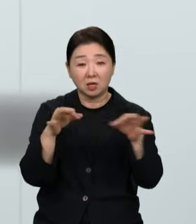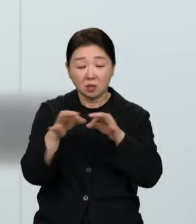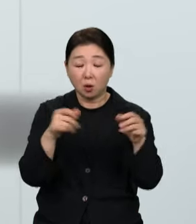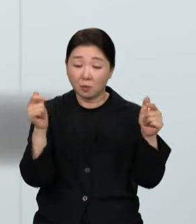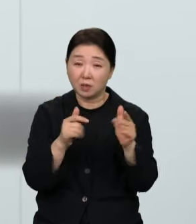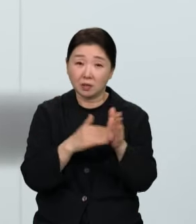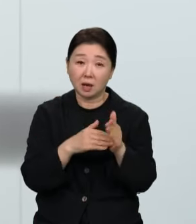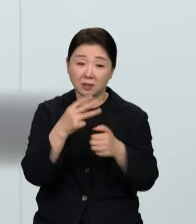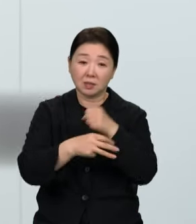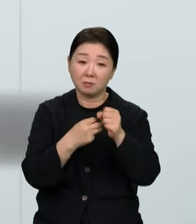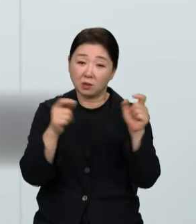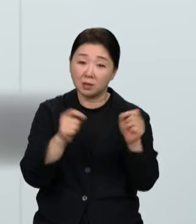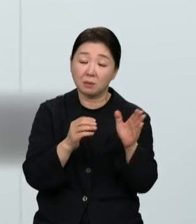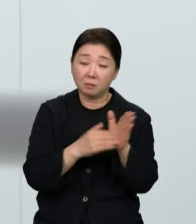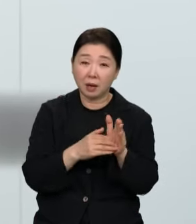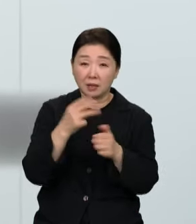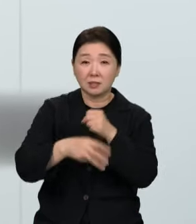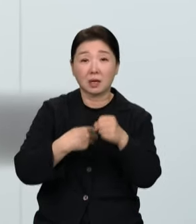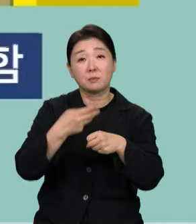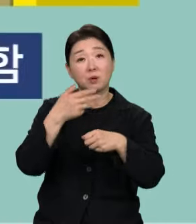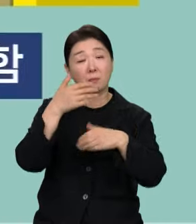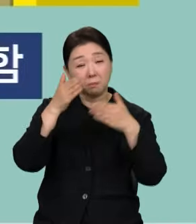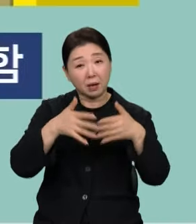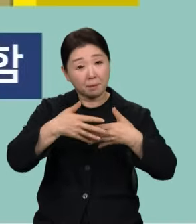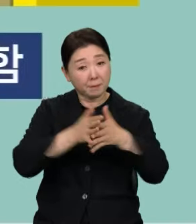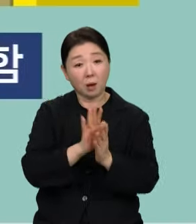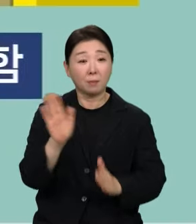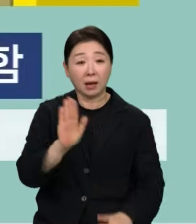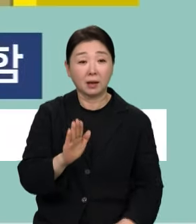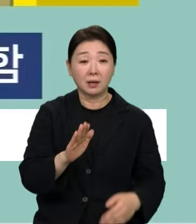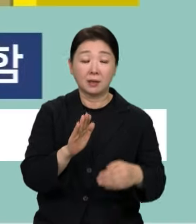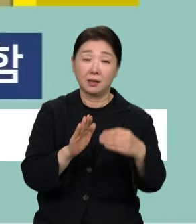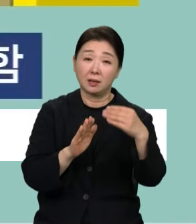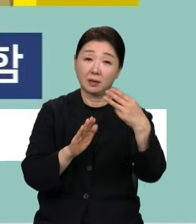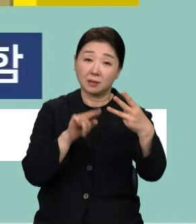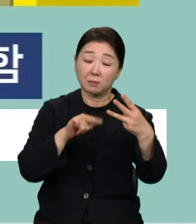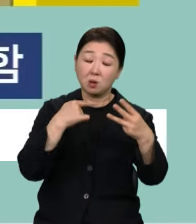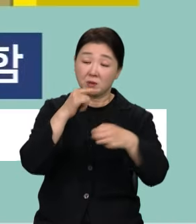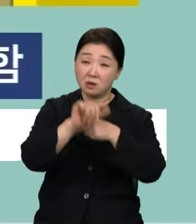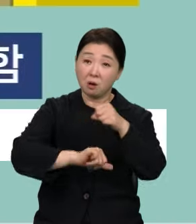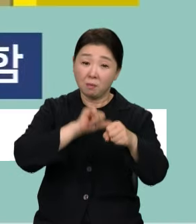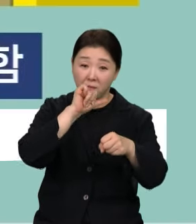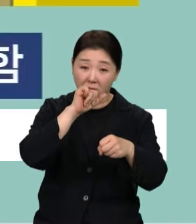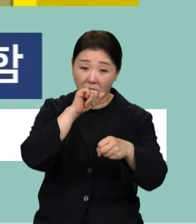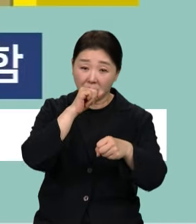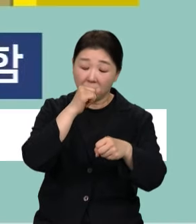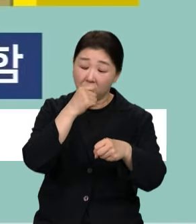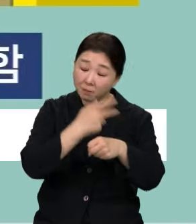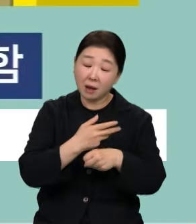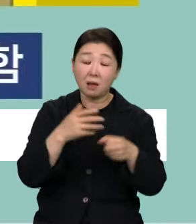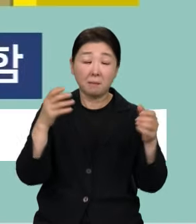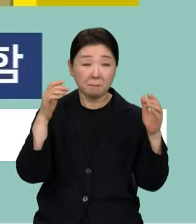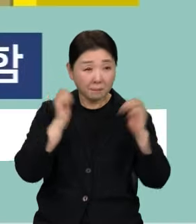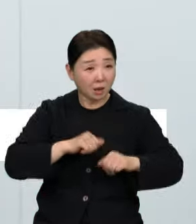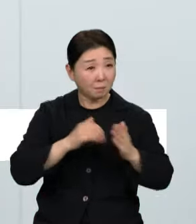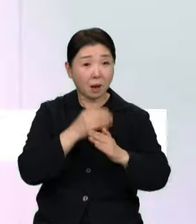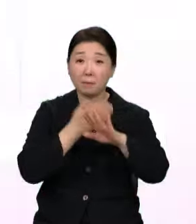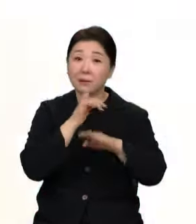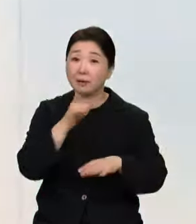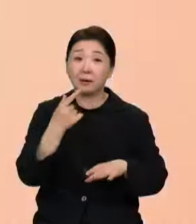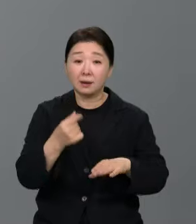3년 만에 폐업한 게 아니란 설명입니다. 3.1년 만에 다 망했구나라는 건 정말 완전히 다른